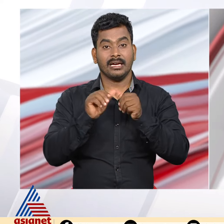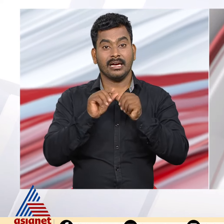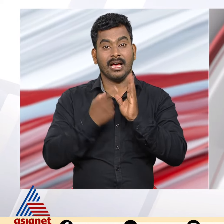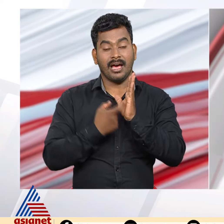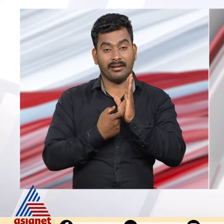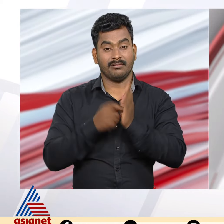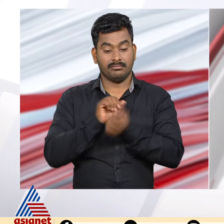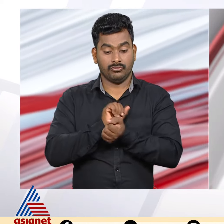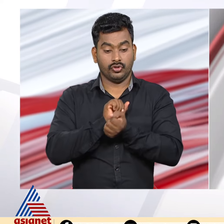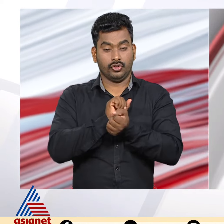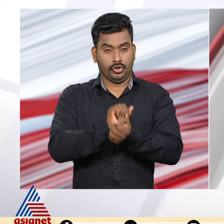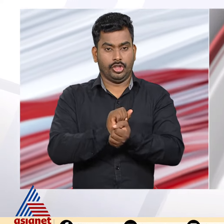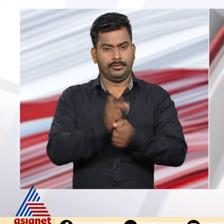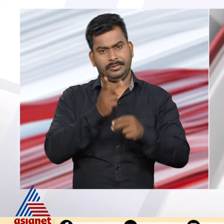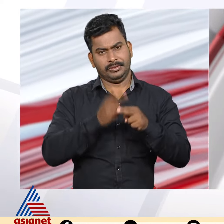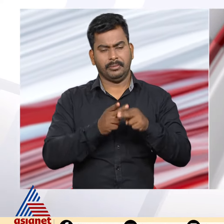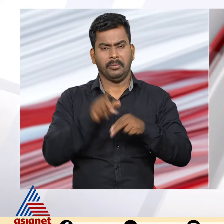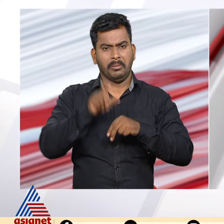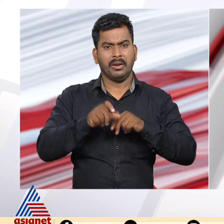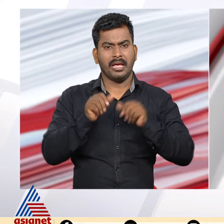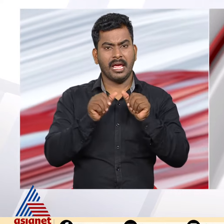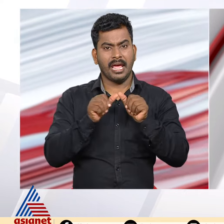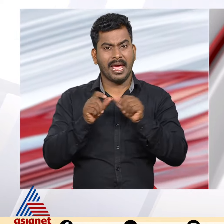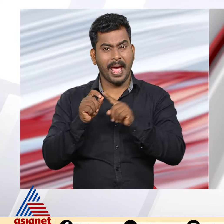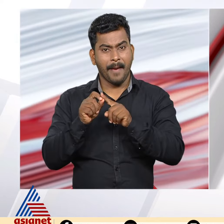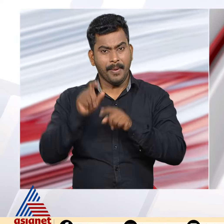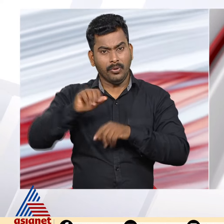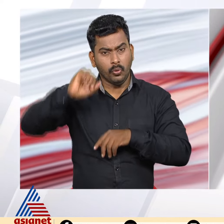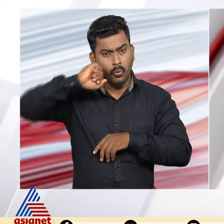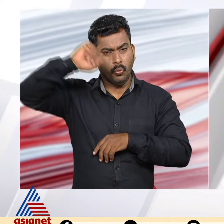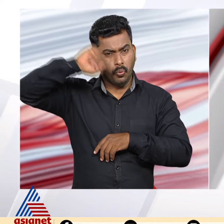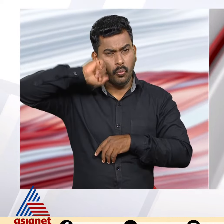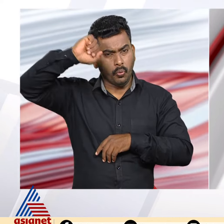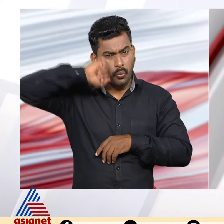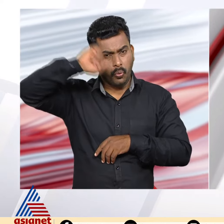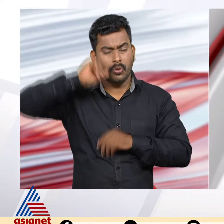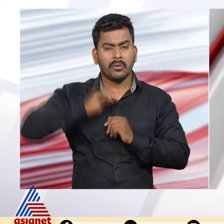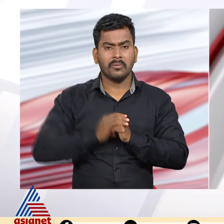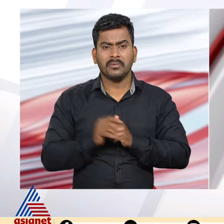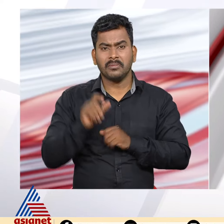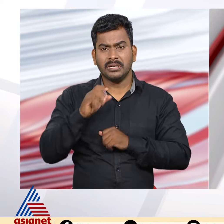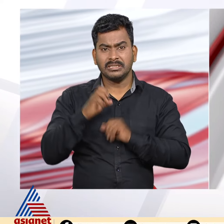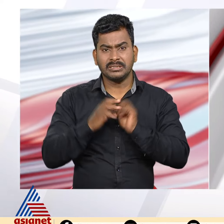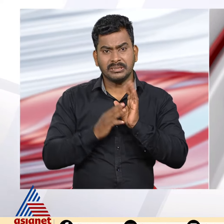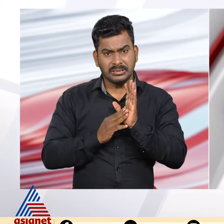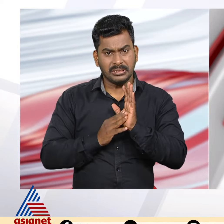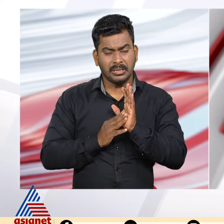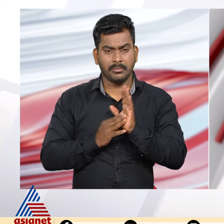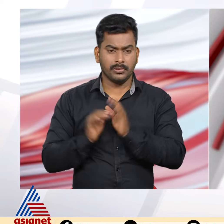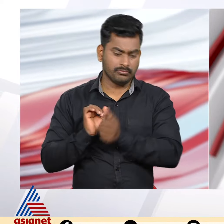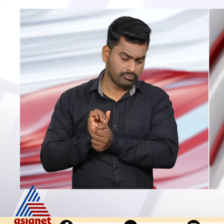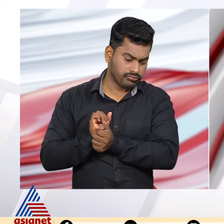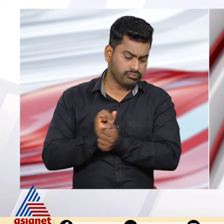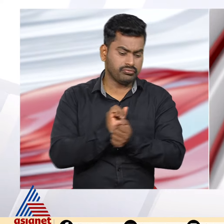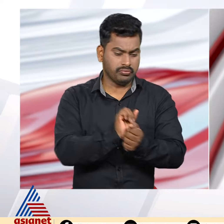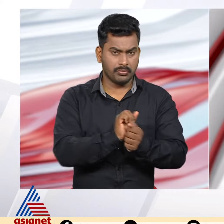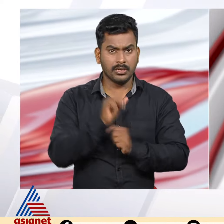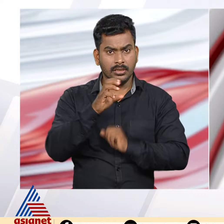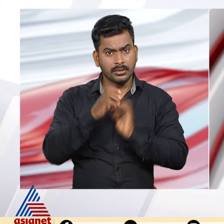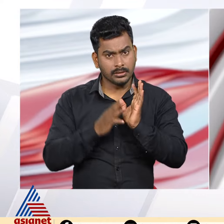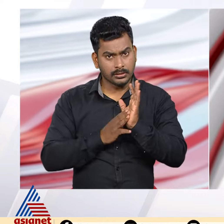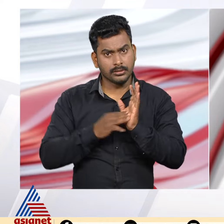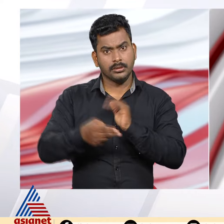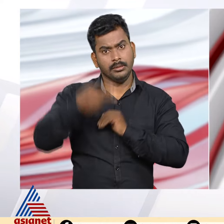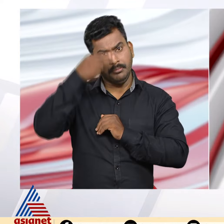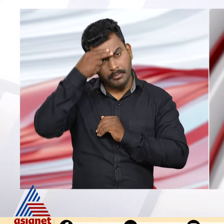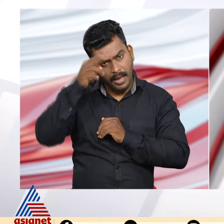ആദ്മി പാർട്ടിയുടെ പ്രതിഷേധം നടക്കുകയാണ്. റോബിൻ മാത്യു മറ്റത്തിൽ വിവരങ്ങളുമായി ചേരുന്നു. റോബിൻ പദവിയിലിരിക്കെ ജയിലിലേക്ക് പോകുന്ന ആദ്യ മുഖ്യമന്ത്രിയായി കെജ്രിവാൾ